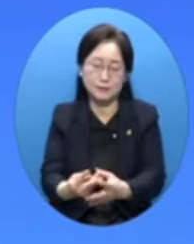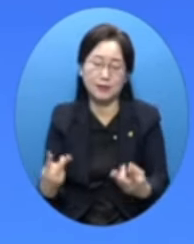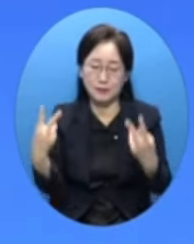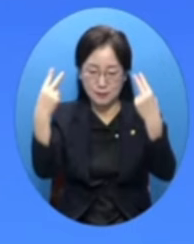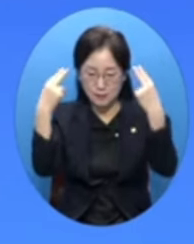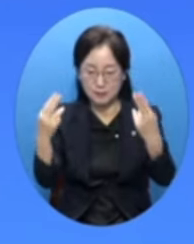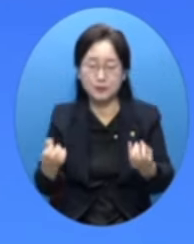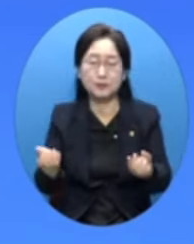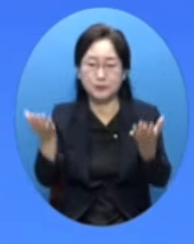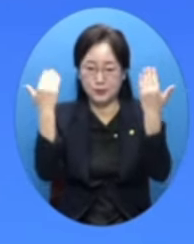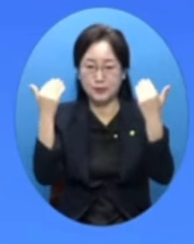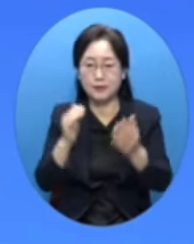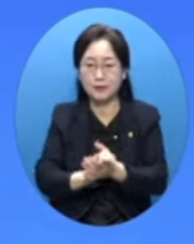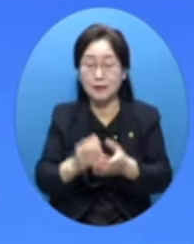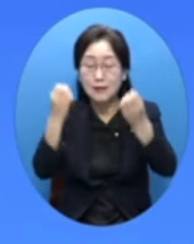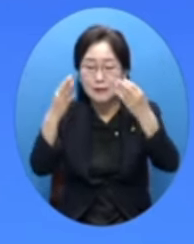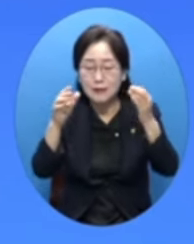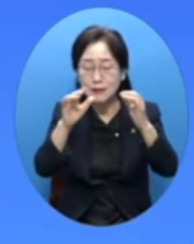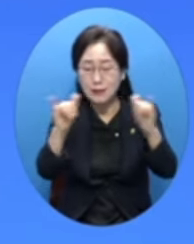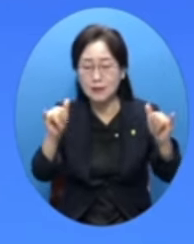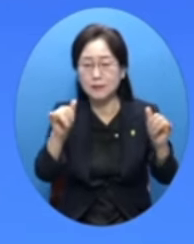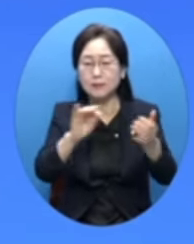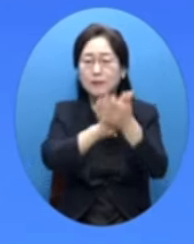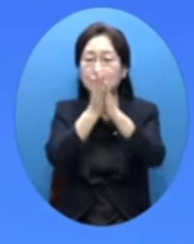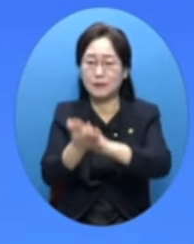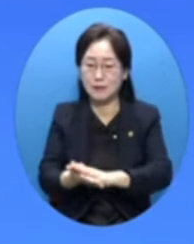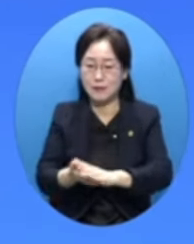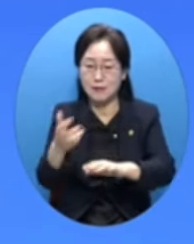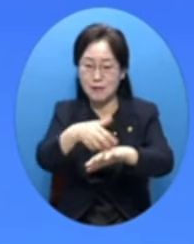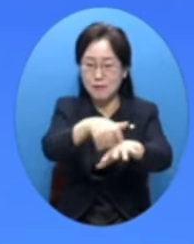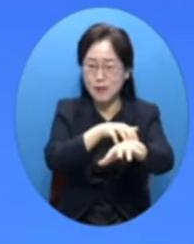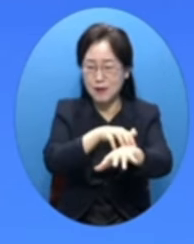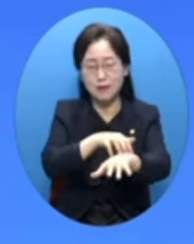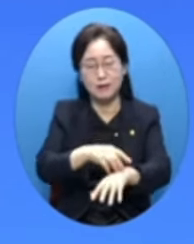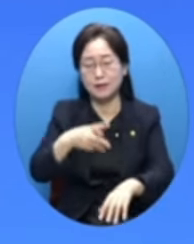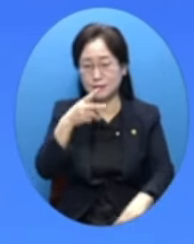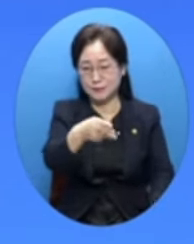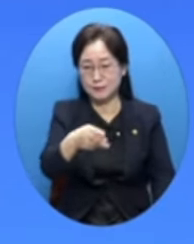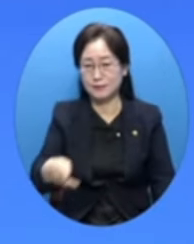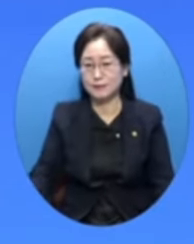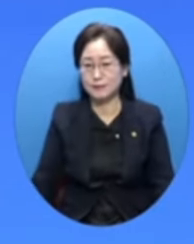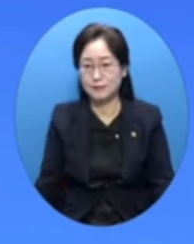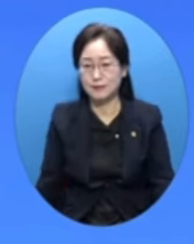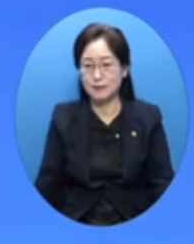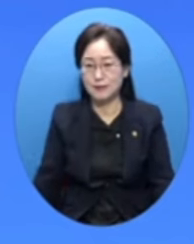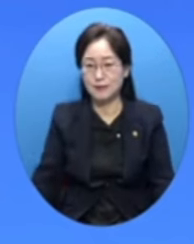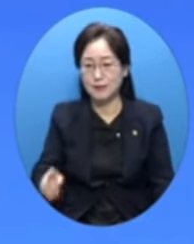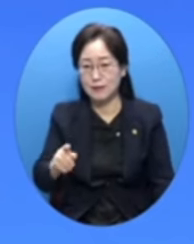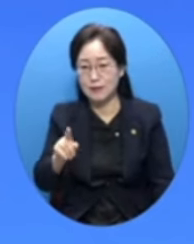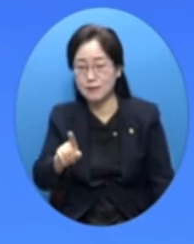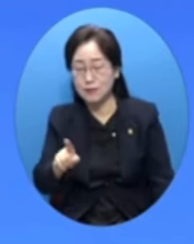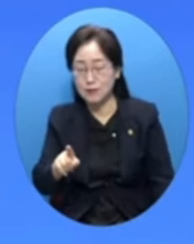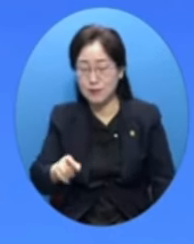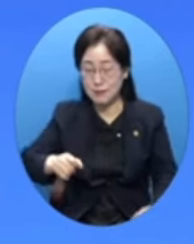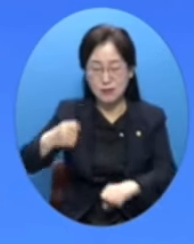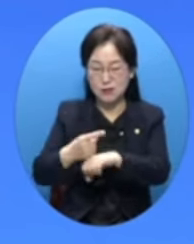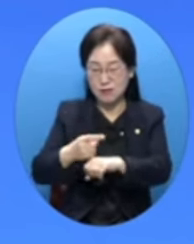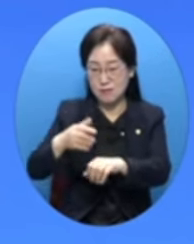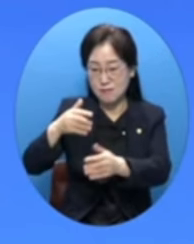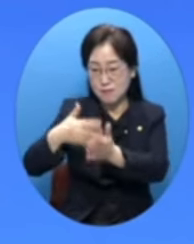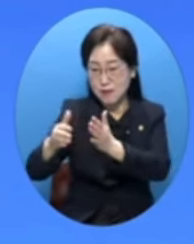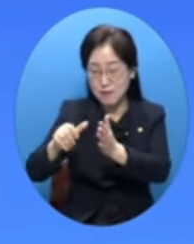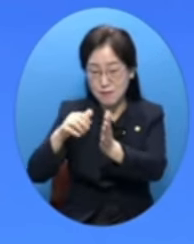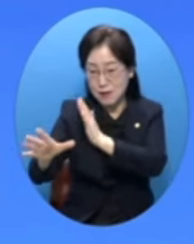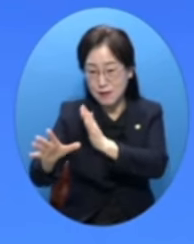버리고 그런 새 사람으로 변화되었습니다. 깡패 인생을 정리했습니다. 그의 거칠었던 성격도 바뀌어지기